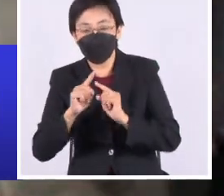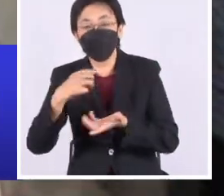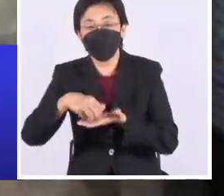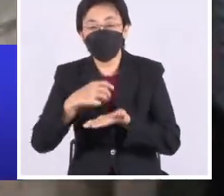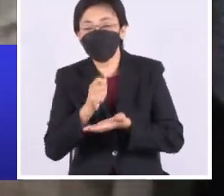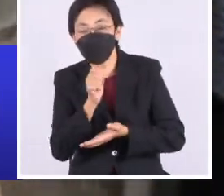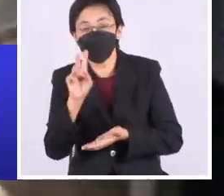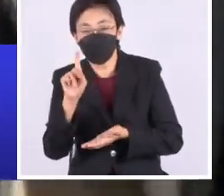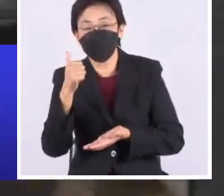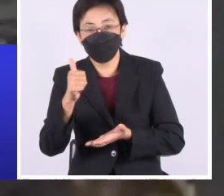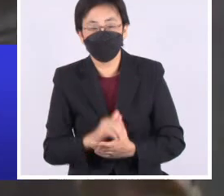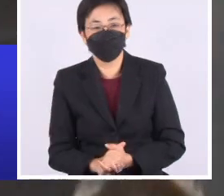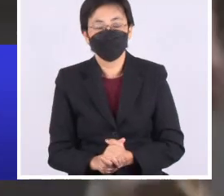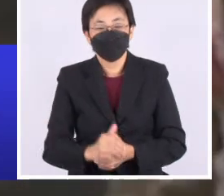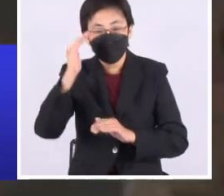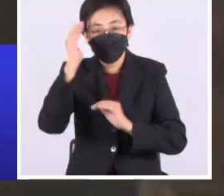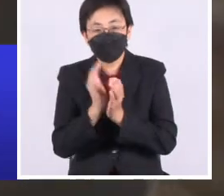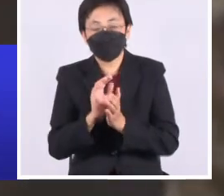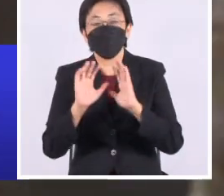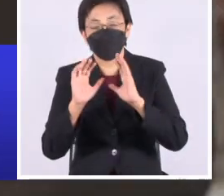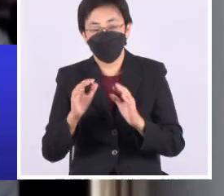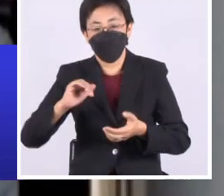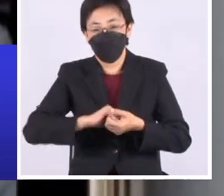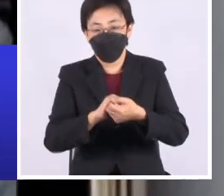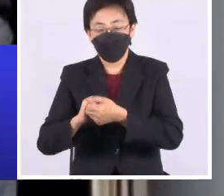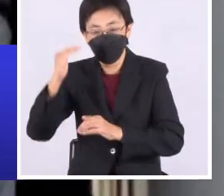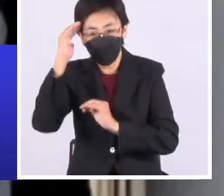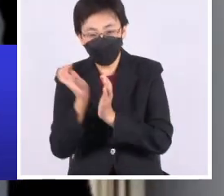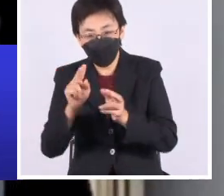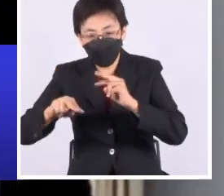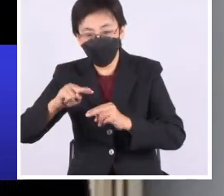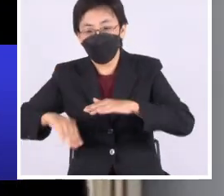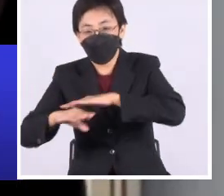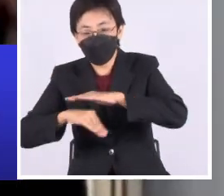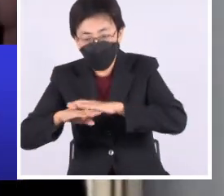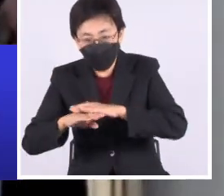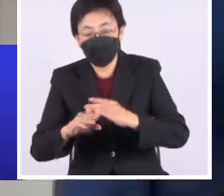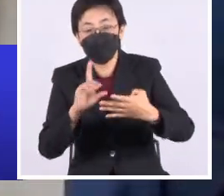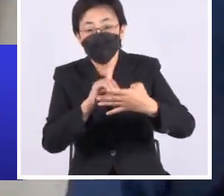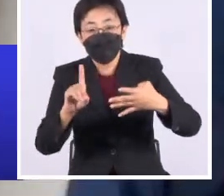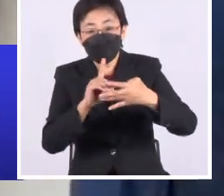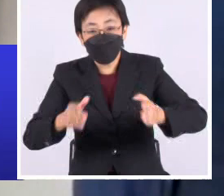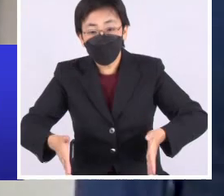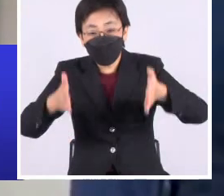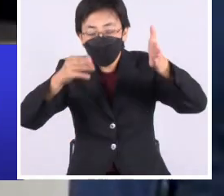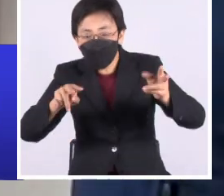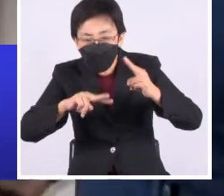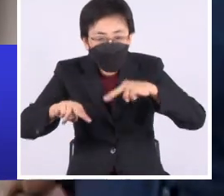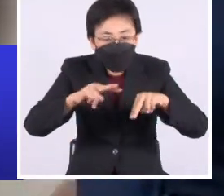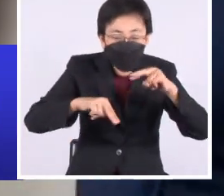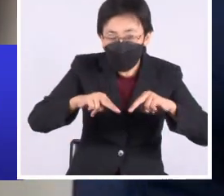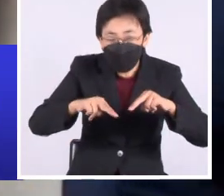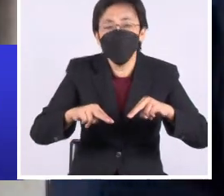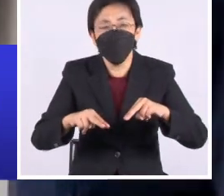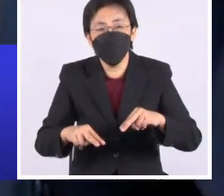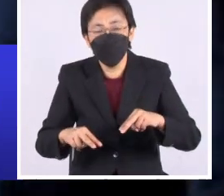บอกว่าหลังเกิดเหตุทางตำรวจร่วมกับกองพิสูจน์หลักฐานได้เข้าไปตรวจสอบคอนโดมิเนียมที่เกิดเหตุซึ่งจากการตรวจสอบสถ